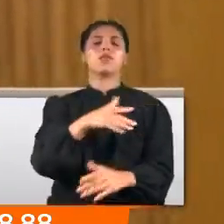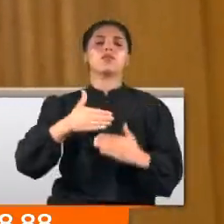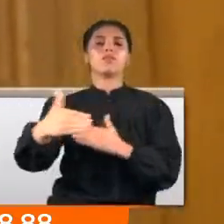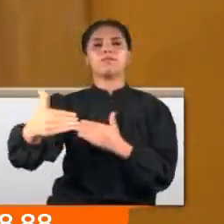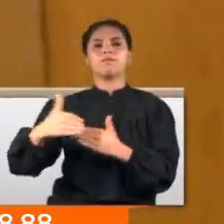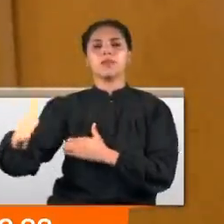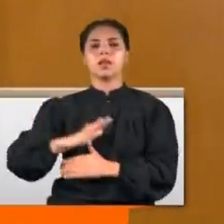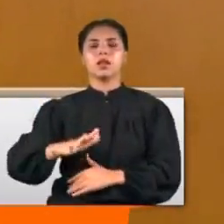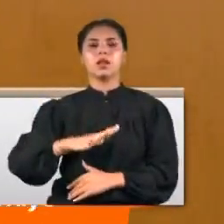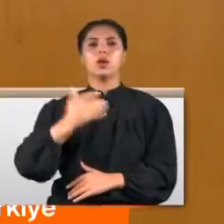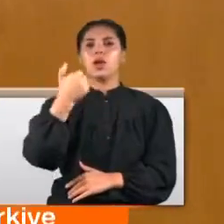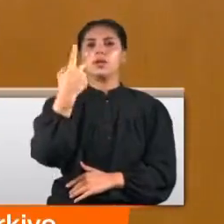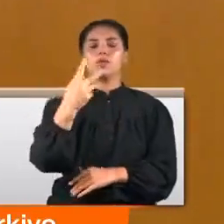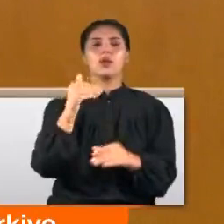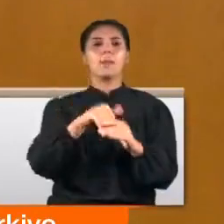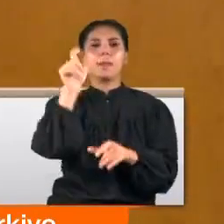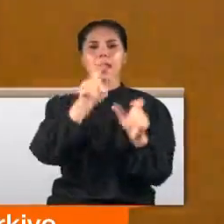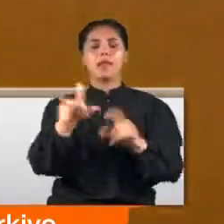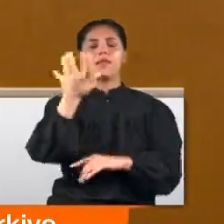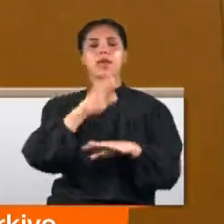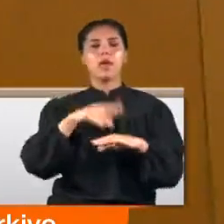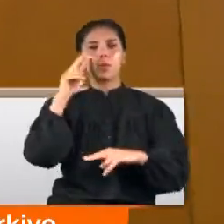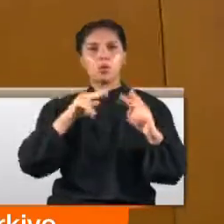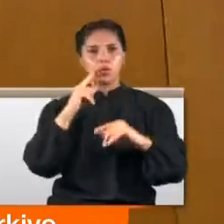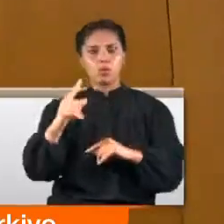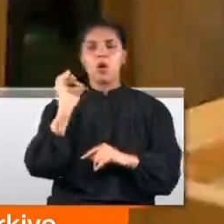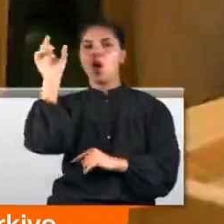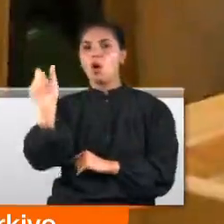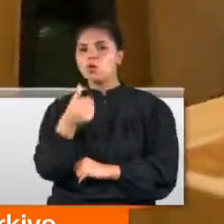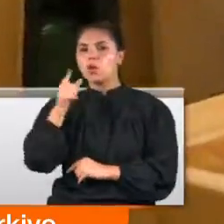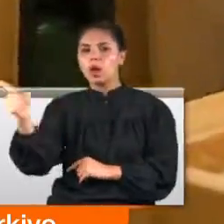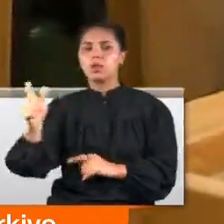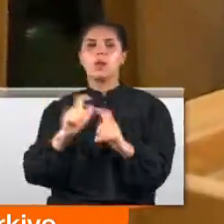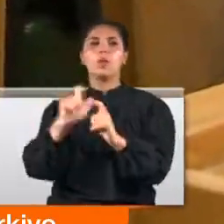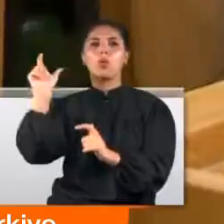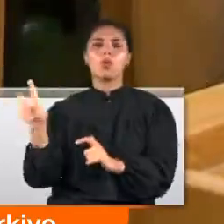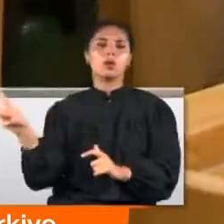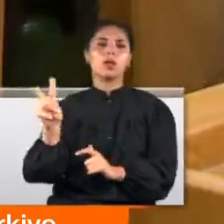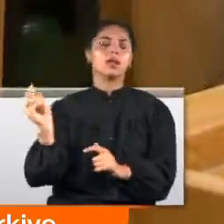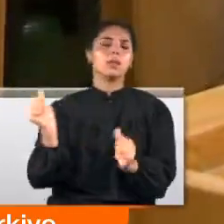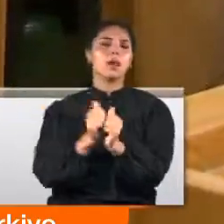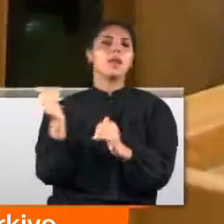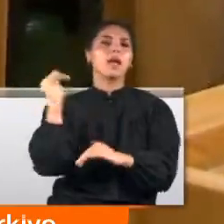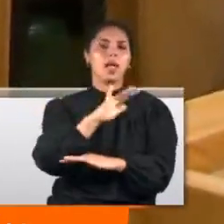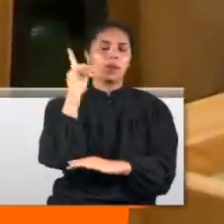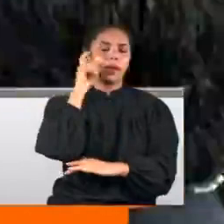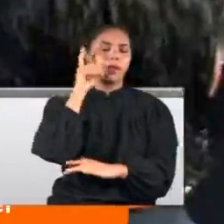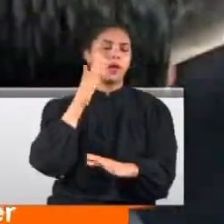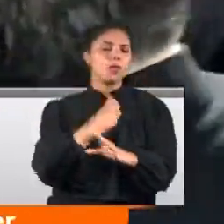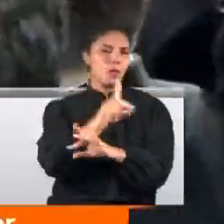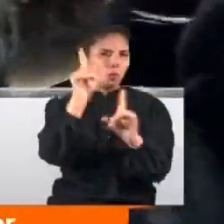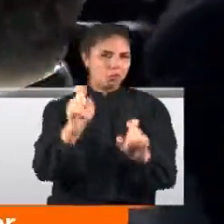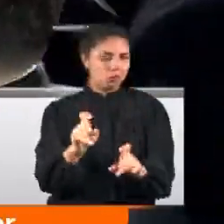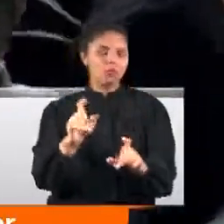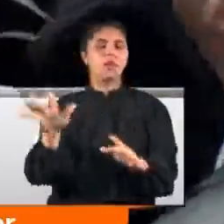yeni milletvekiliyle yaptığı görüşmede yanına Özgür Özel ve Gökhan Günaydın'ı almaması iddiaları güçlendirdi.